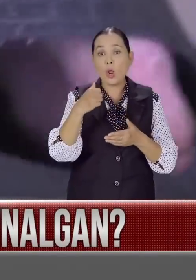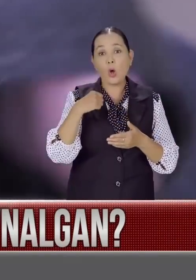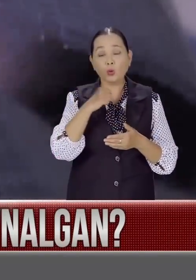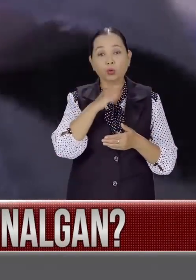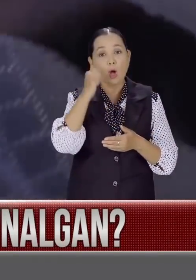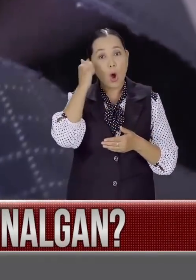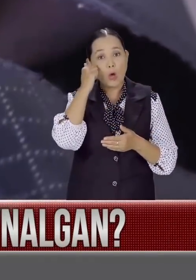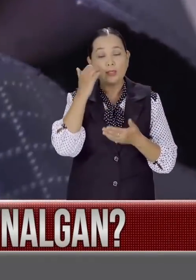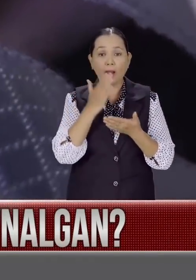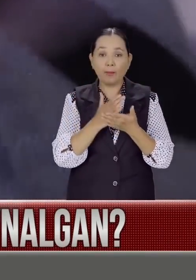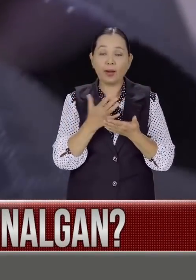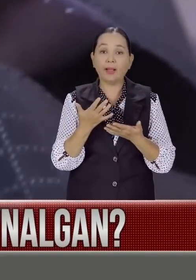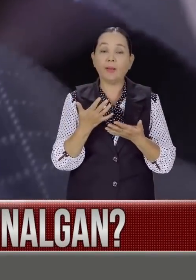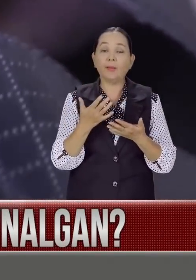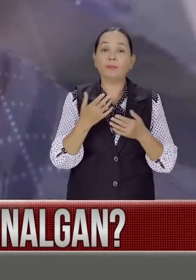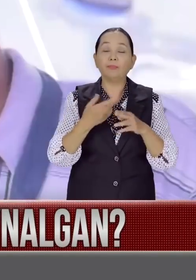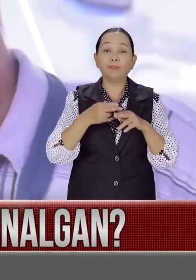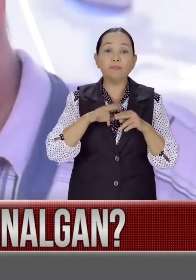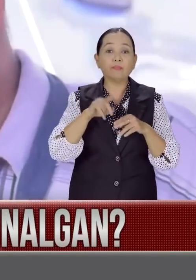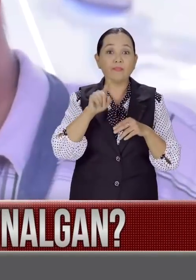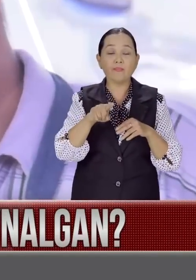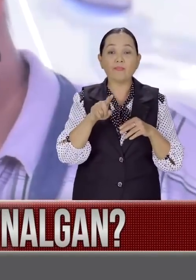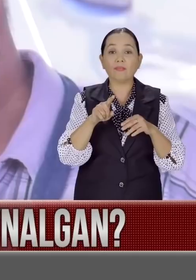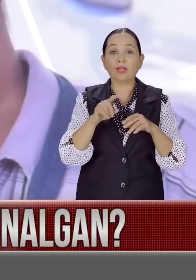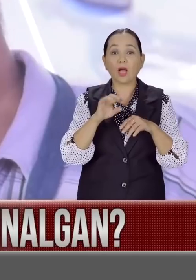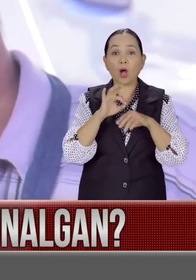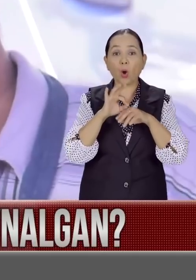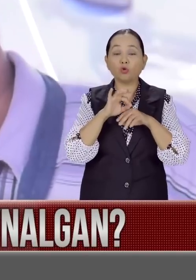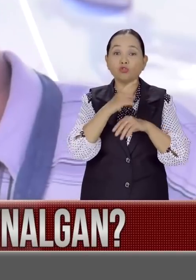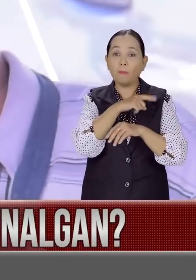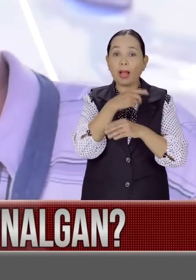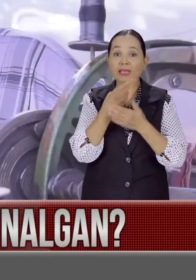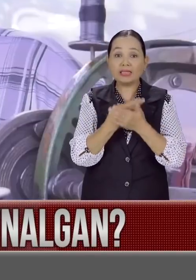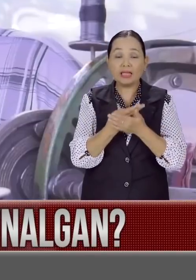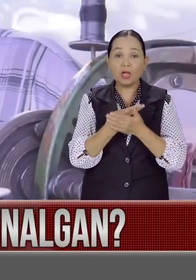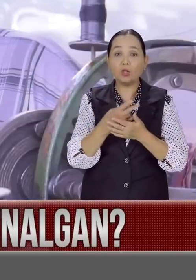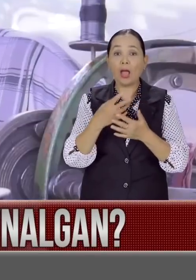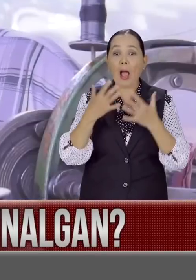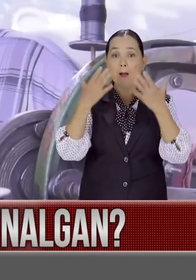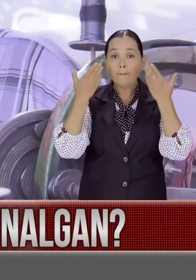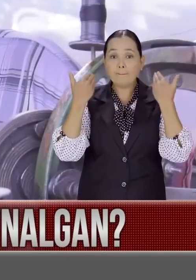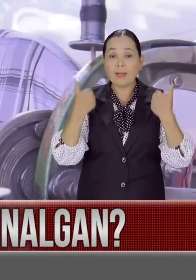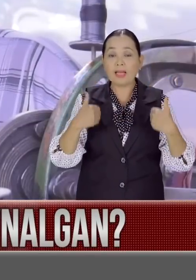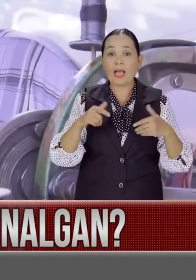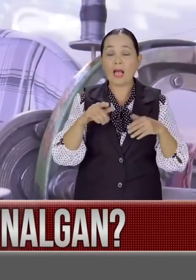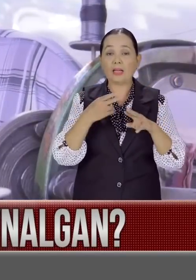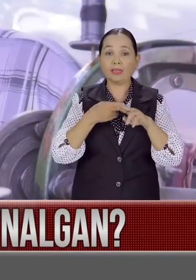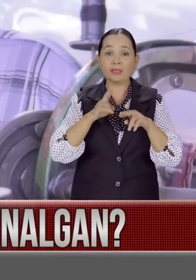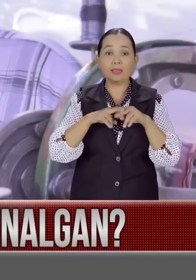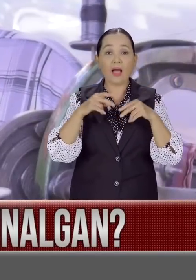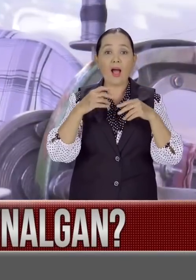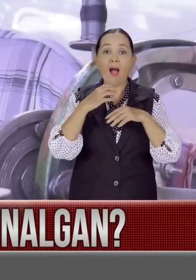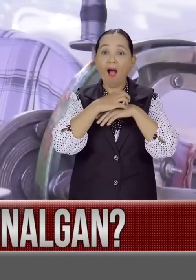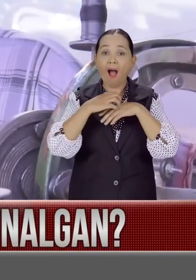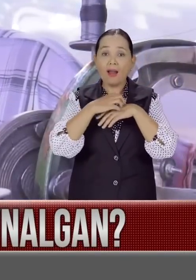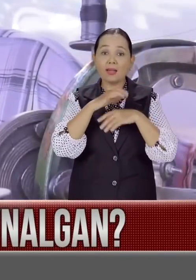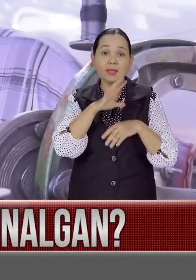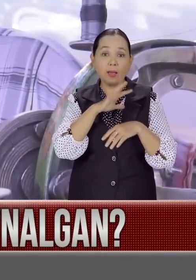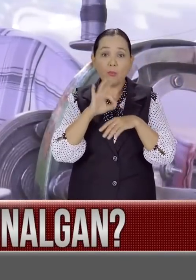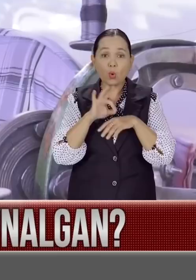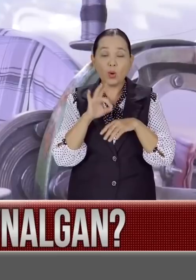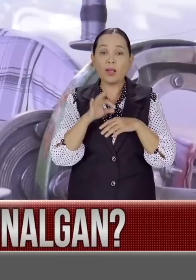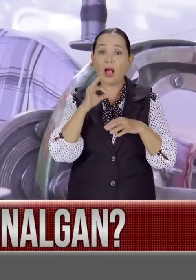o'z xotiralari bor. 2003-yillarga mana shu ko'zimni bantlab yotganmanda, mana shu badanlarimda suvlar chiqib ketaverardi, allergiya bo'lib